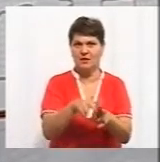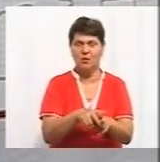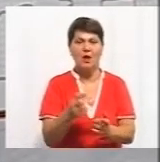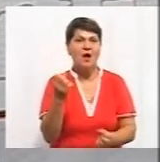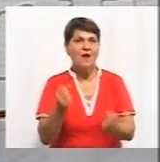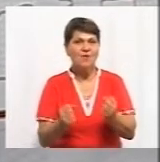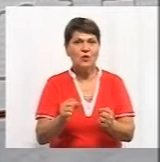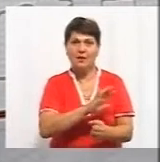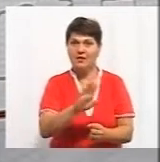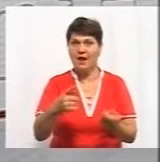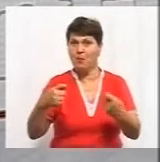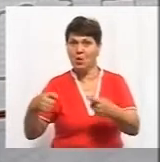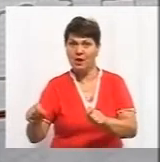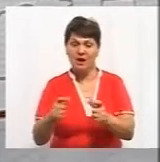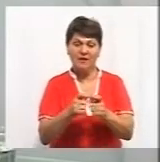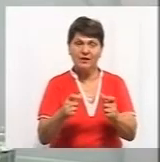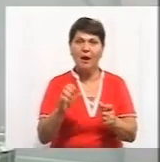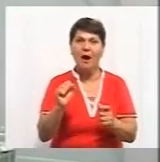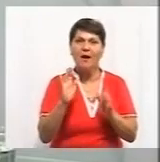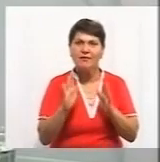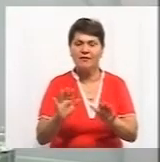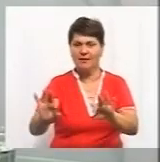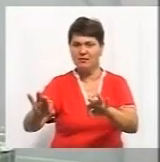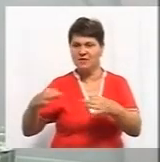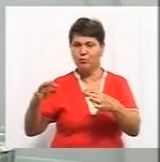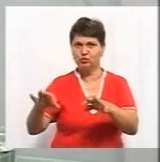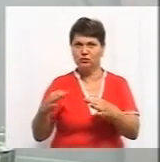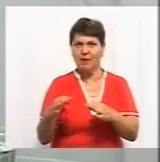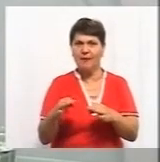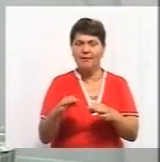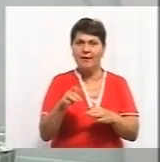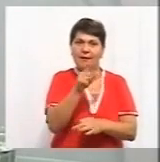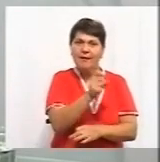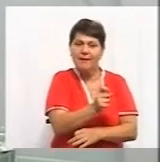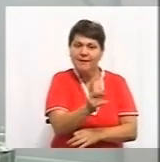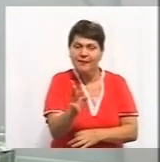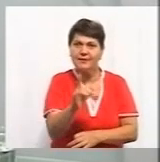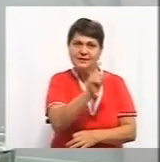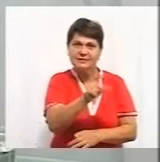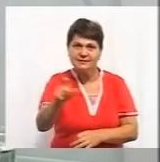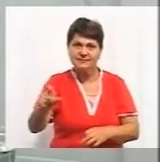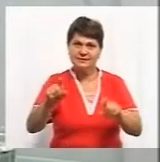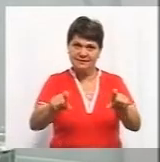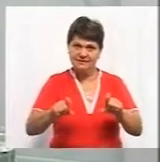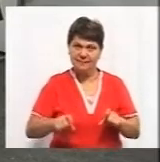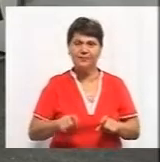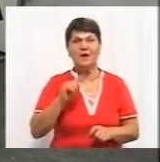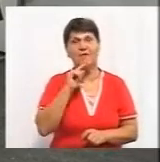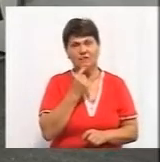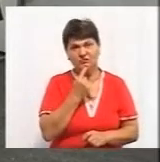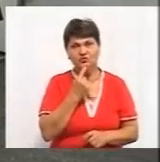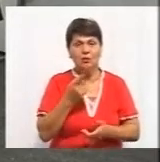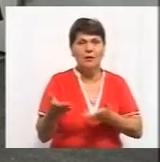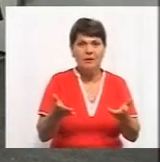не продає квитки, але тільки вже запускає по кількості сидячих місць в салон пасажирів, ну десь важко, але ми справляємося з цим